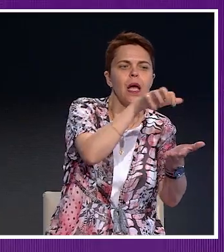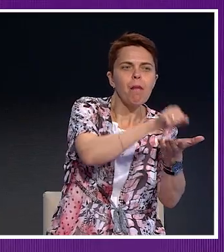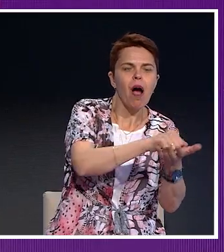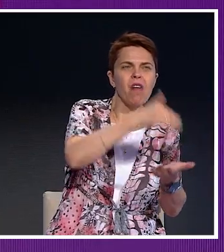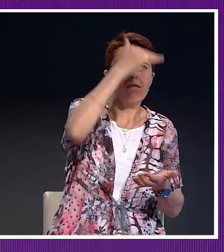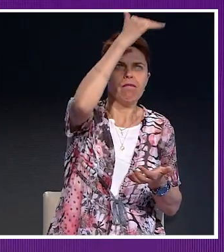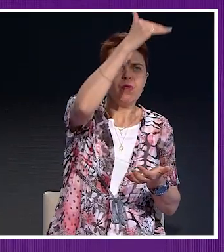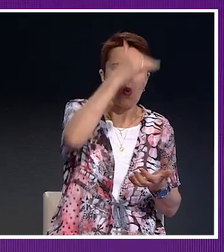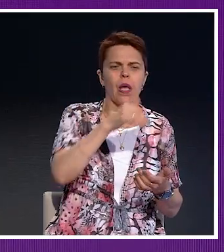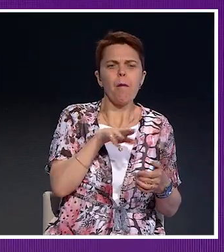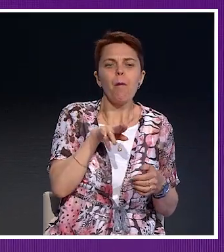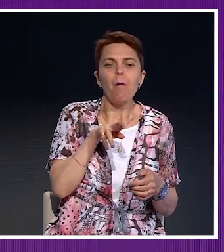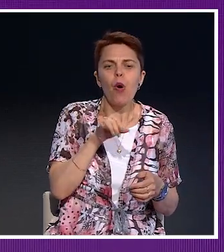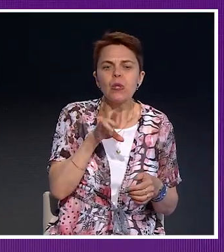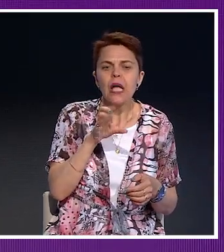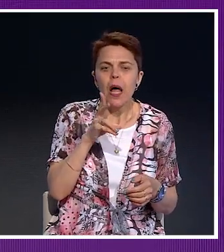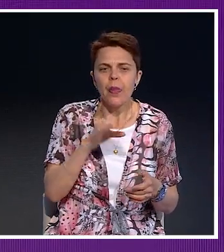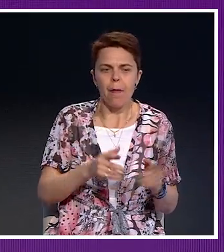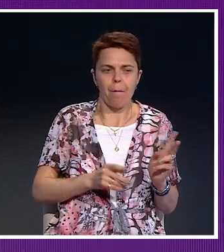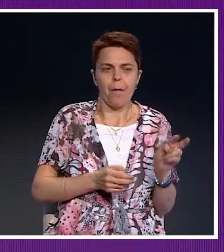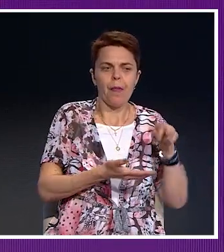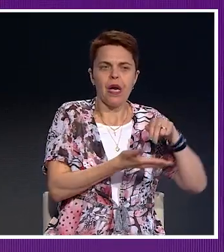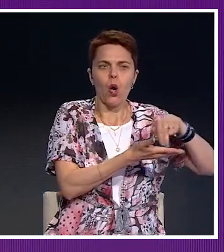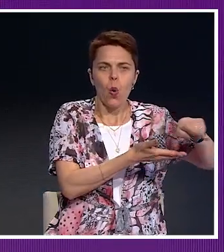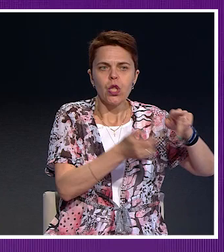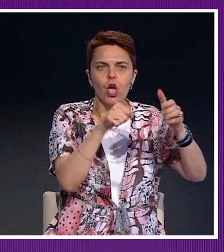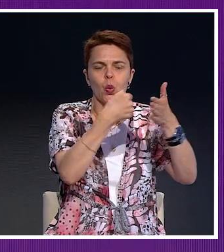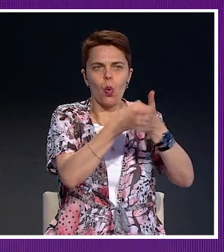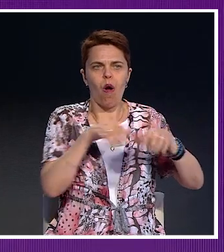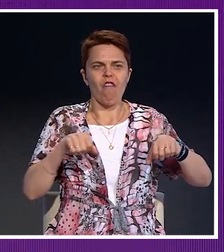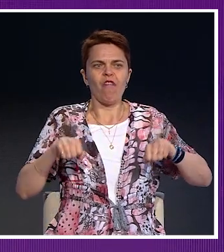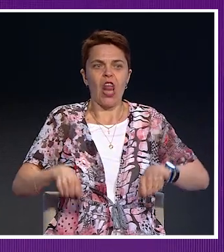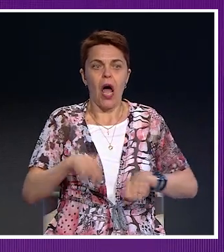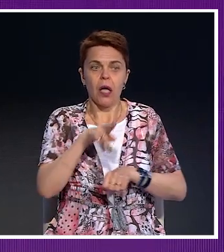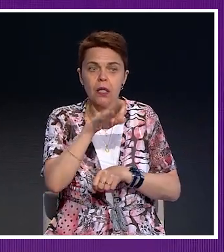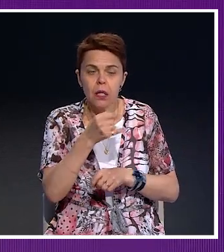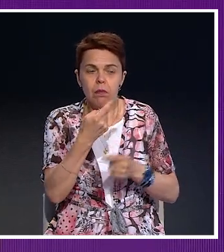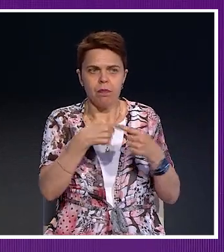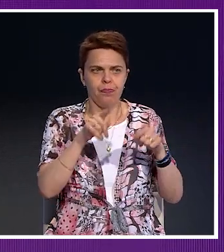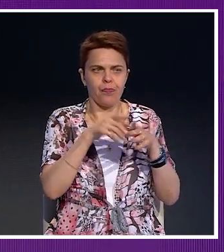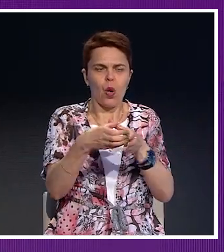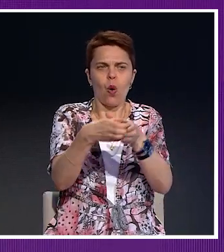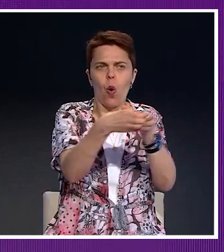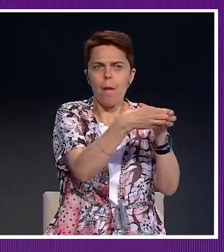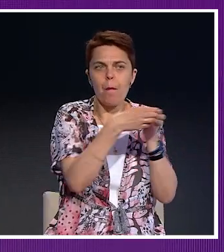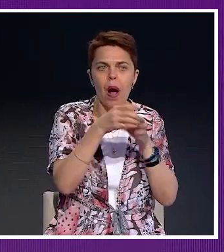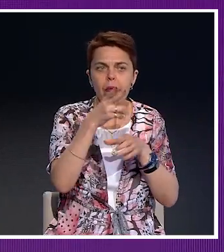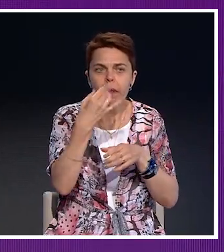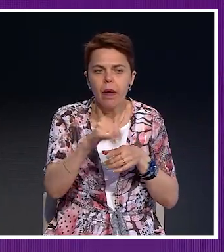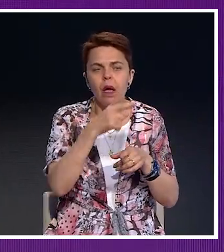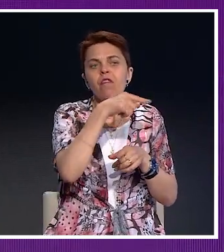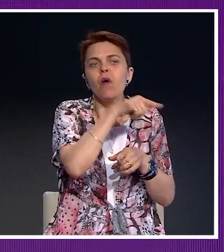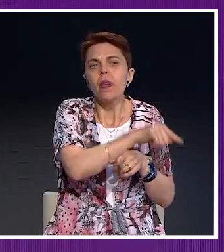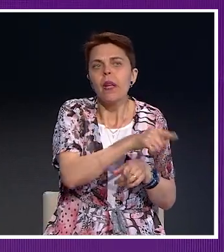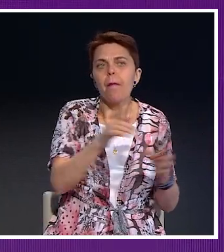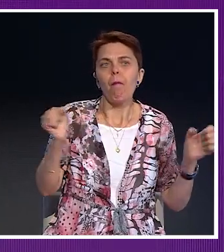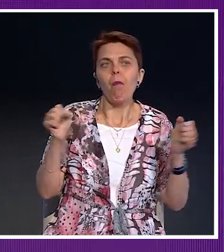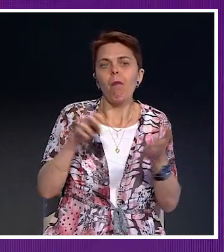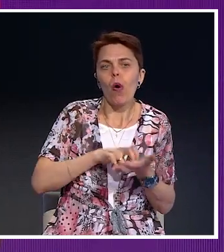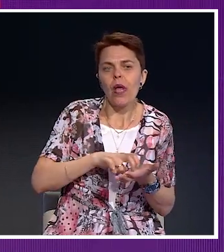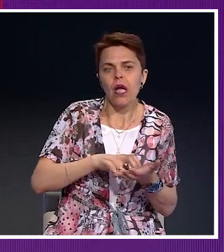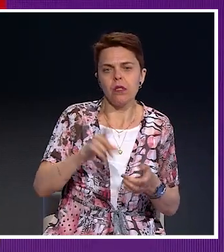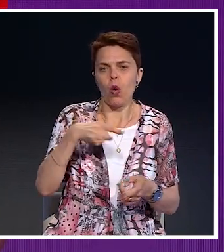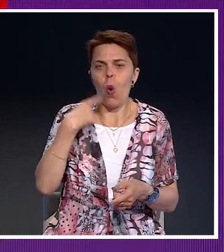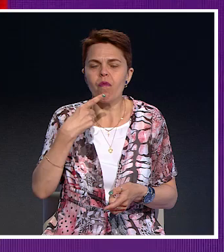займають високі посади, приходять до влади, очолюють підприємства, великі компанії, вони після цього